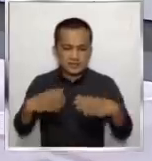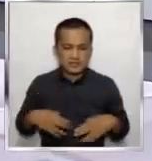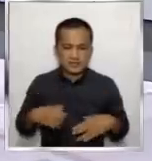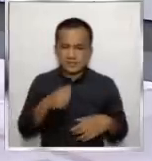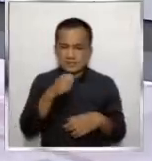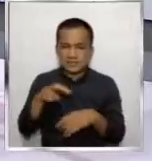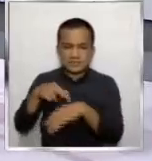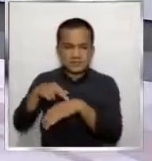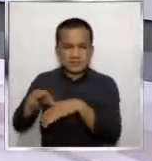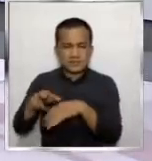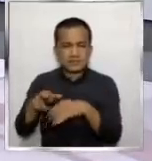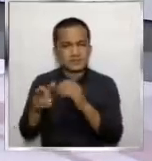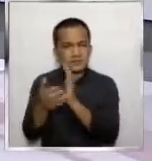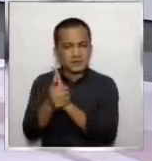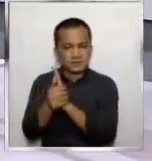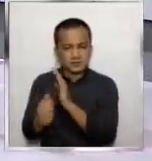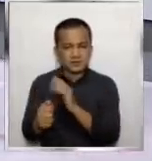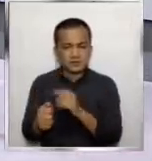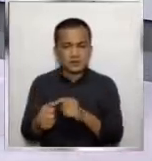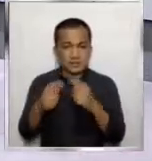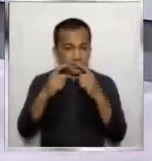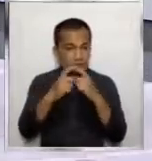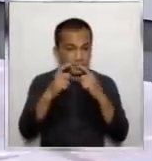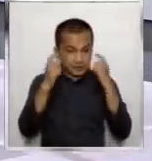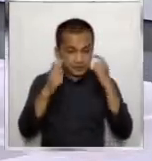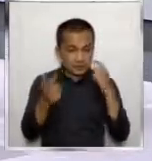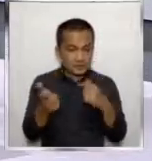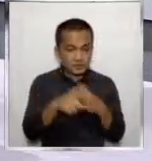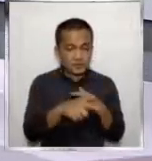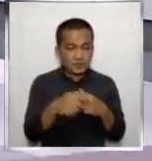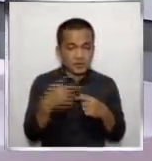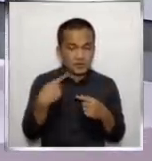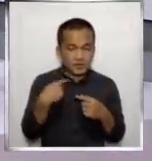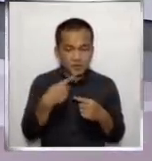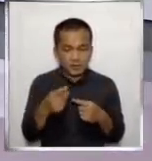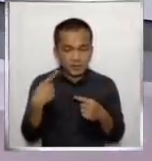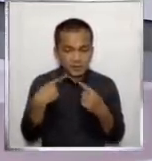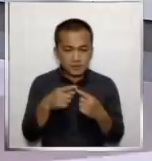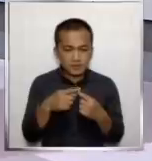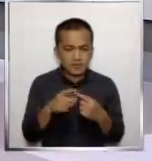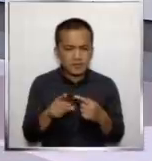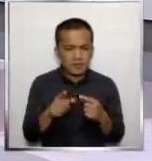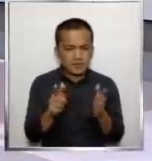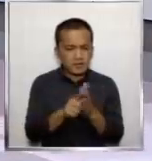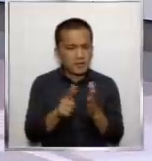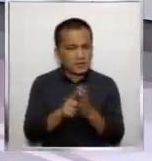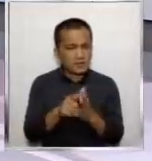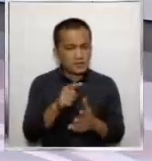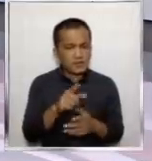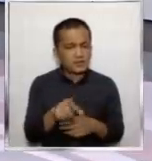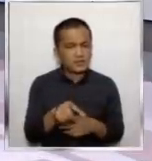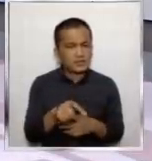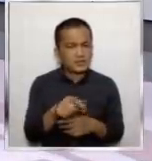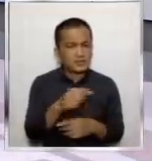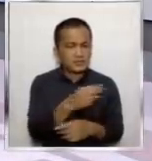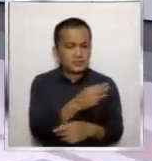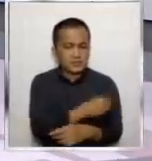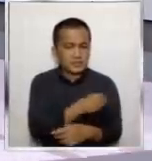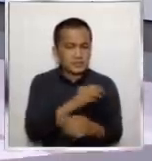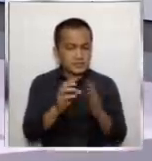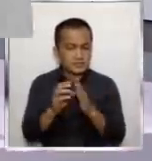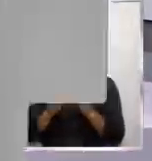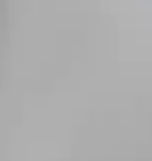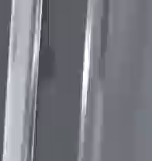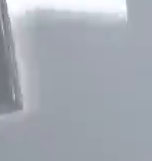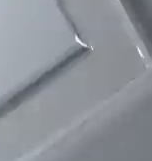eksperto. Habang ang face mask, yung merong valve, eh pinagbabawal na nga daw yan sa The Medical City. Nakatutok si Ray